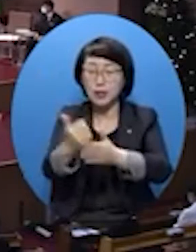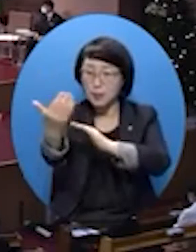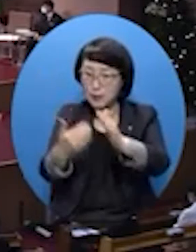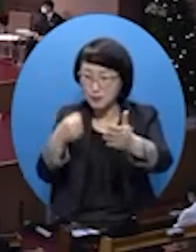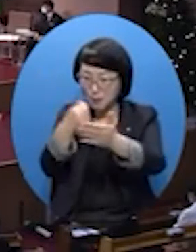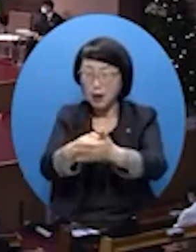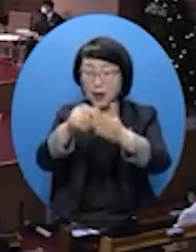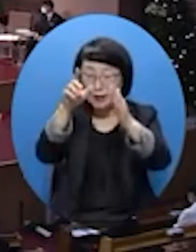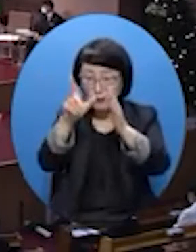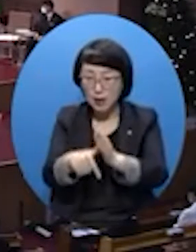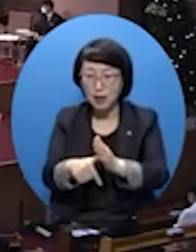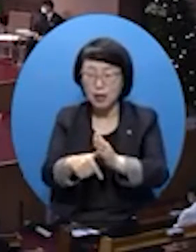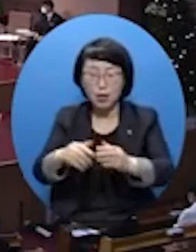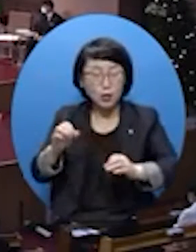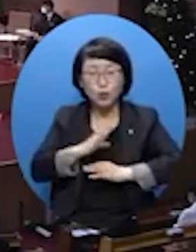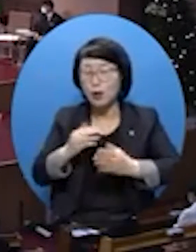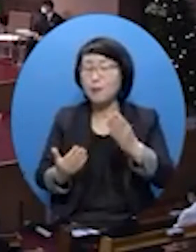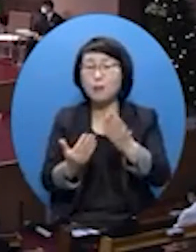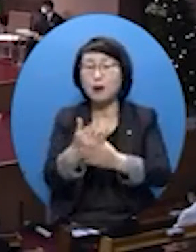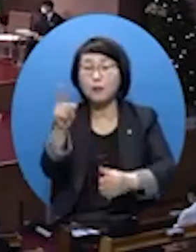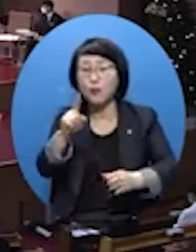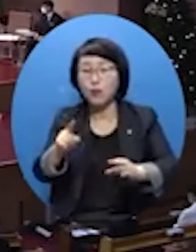그때에 놀라운 일이 일어나는데 광야에